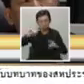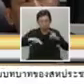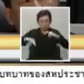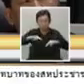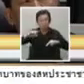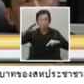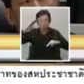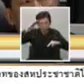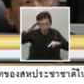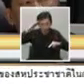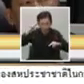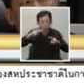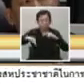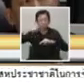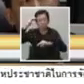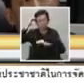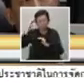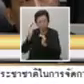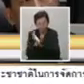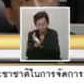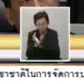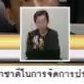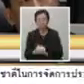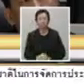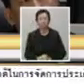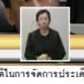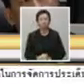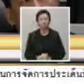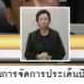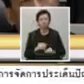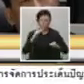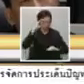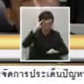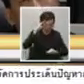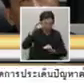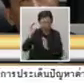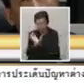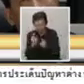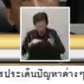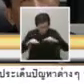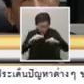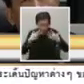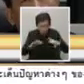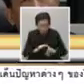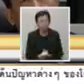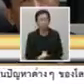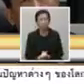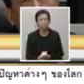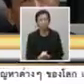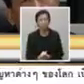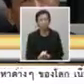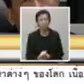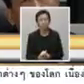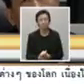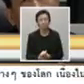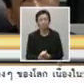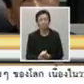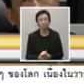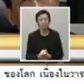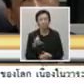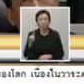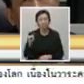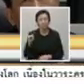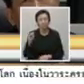หารไม่พอจะมาคุมตำรวจอีกนะครับคุมทั้งทหารตำรวจไม่พอนะฮะท่านยังไปเอา